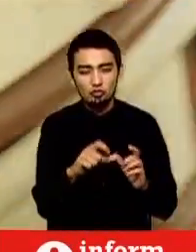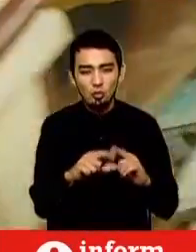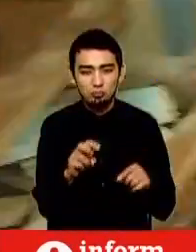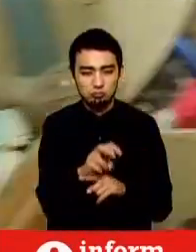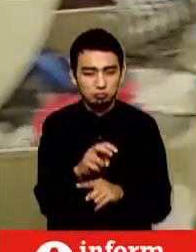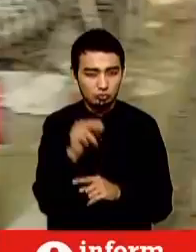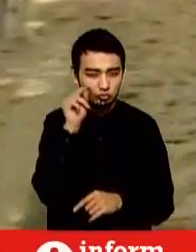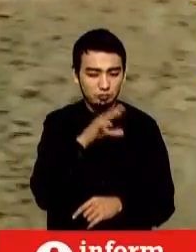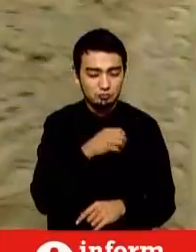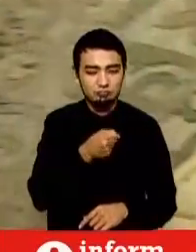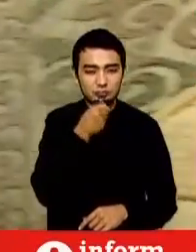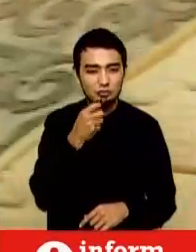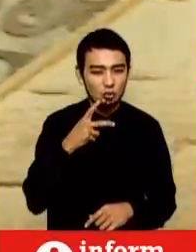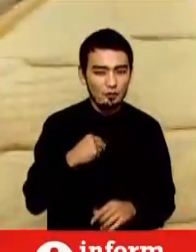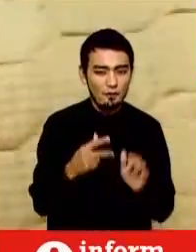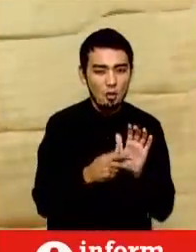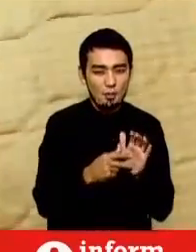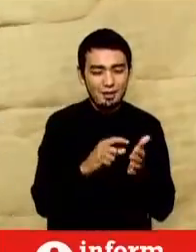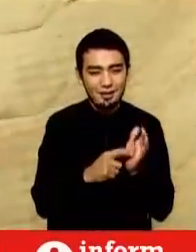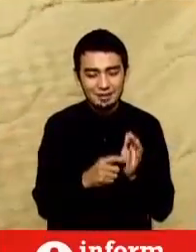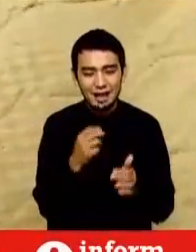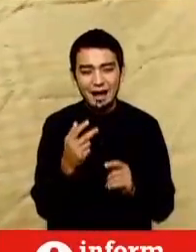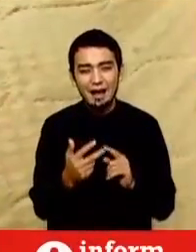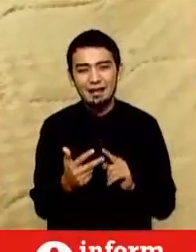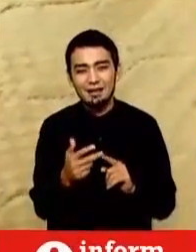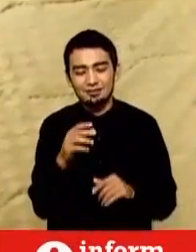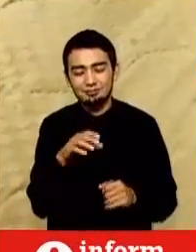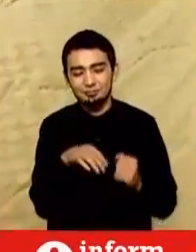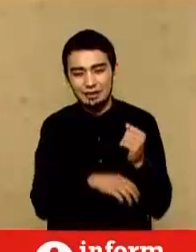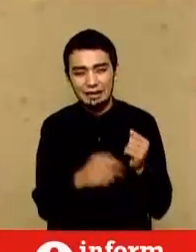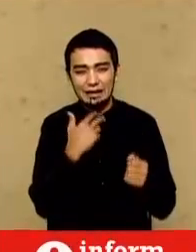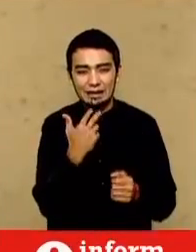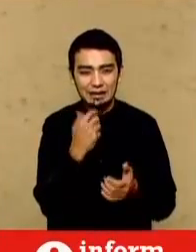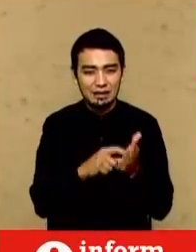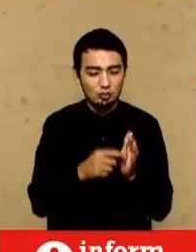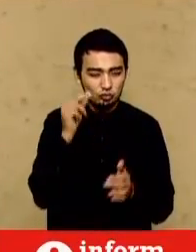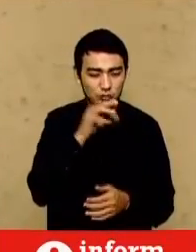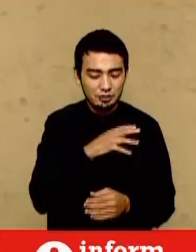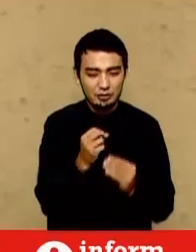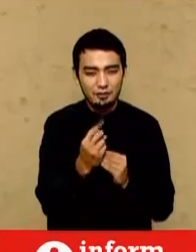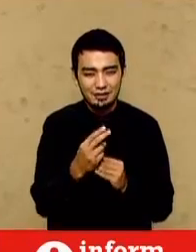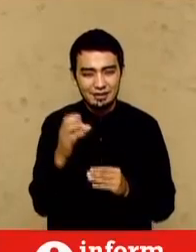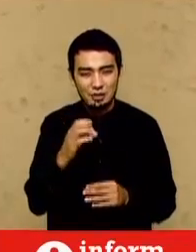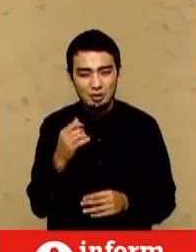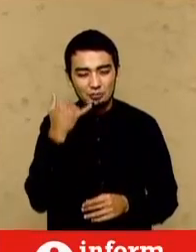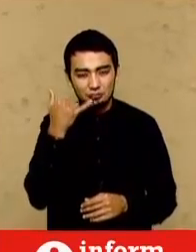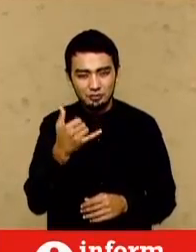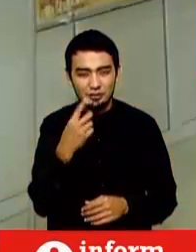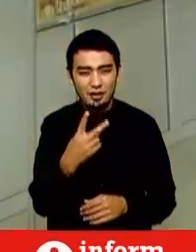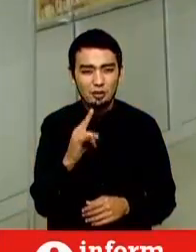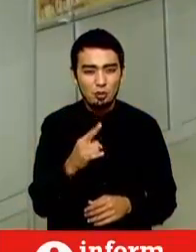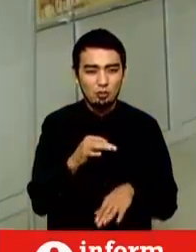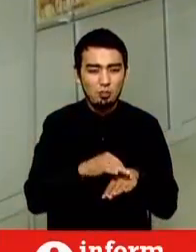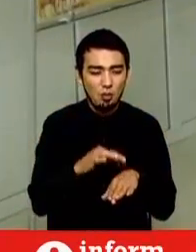оқығанын хабарлады. Үлкен қызы 8-ші сыныпта, ал кіші 3-ші сыныпта білім алған. 12-ші қыркүйек күні анасы хабарласып, 2 баласының да ауырып қалғанына